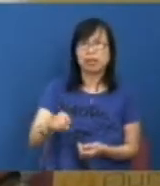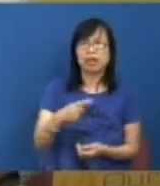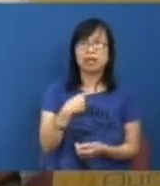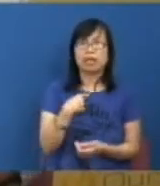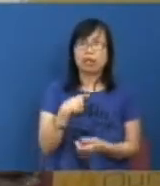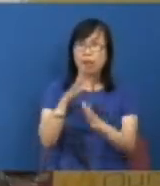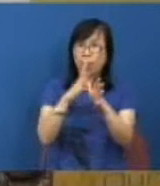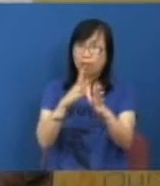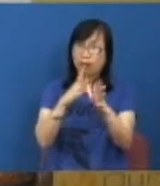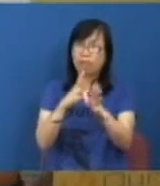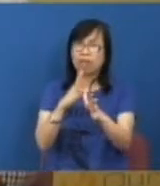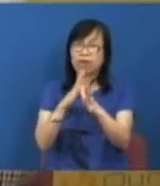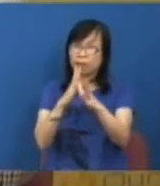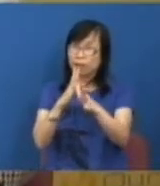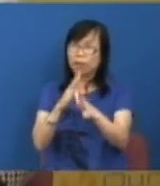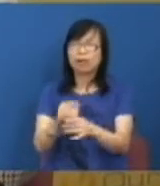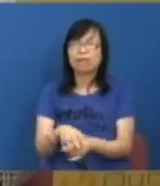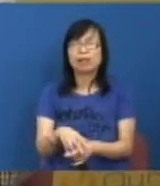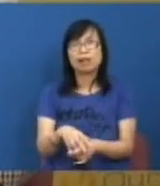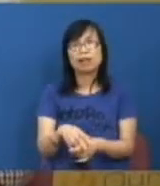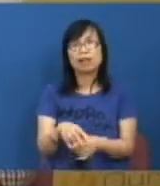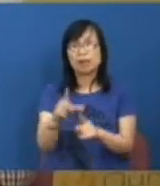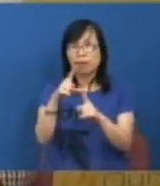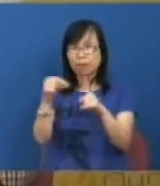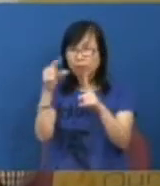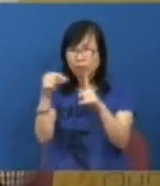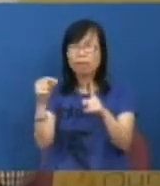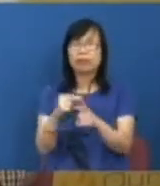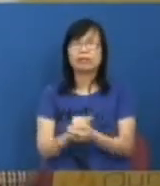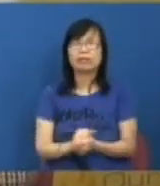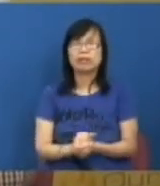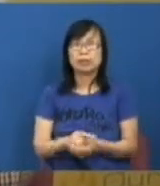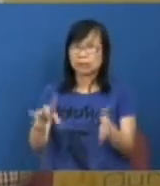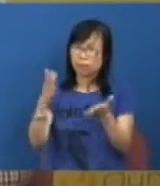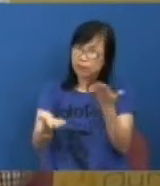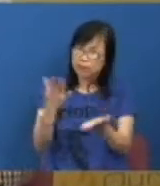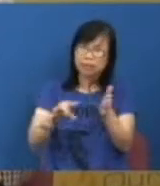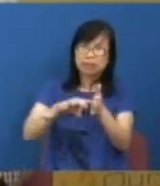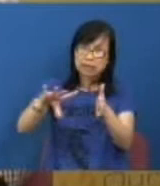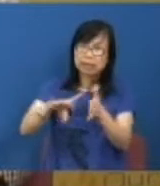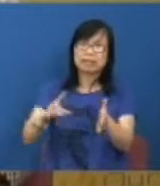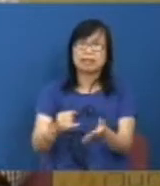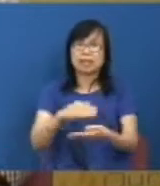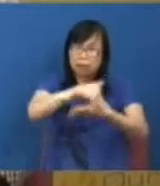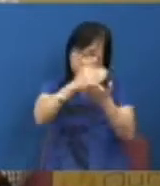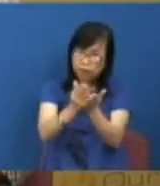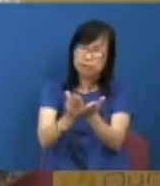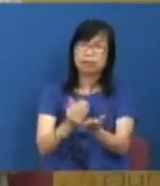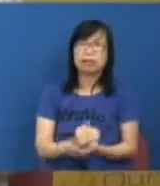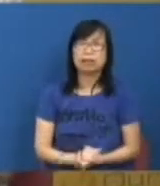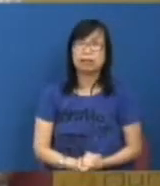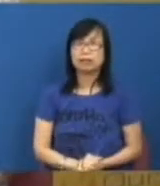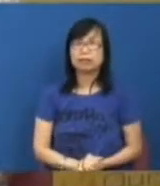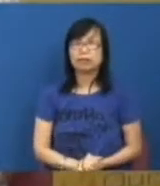外，你會唔會買多一啲即係電子產品咧？我諗。即係我諗都唔少嘅朋友會考慮呢幾方面嘅嘢，所以